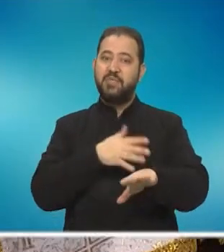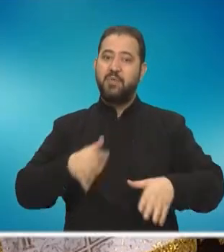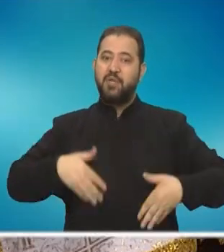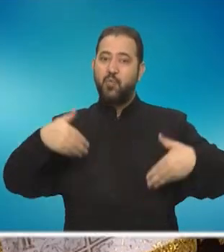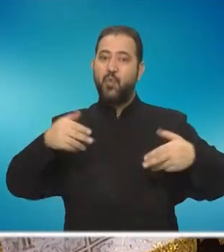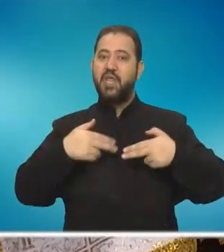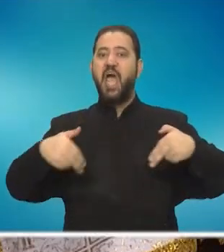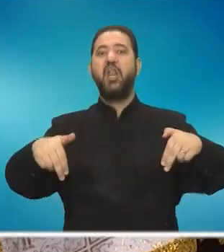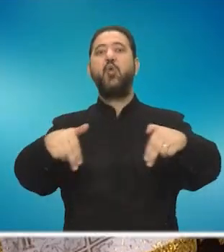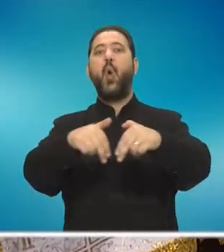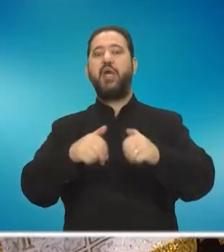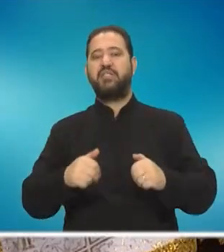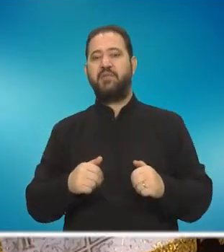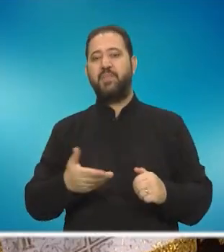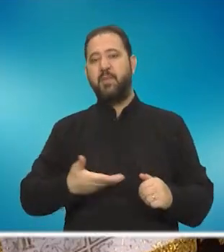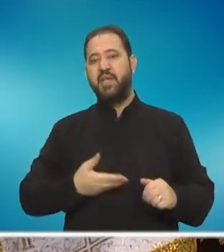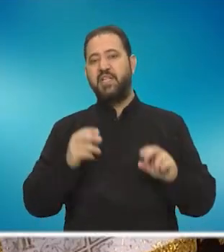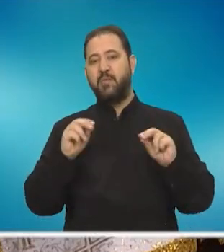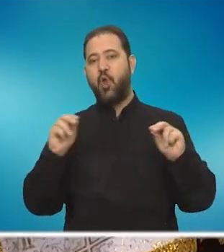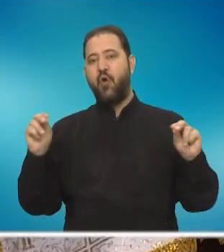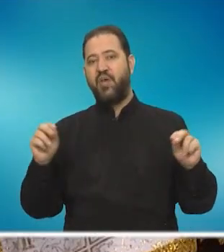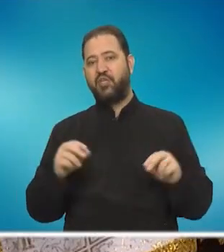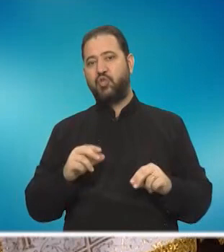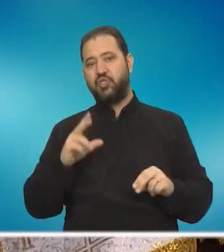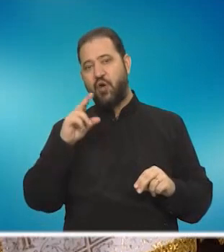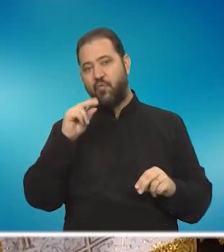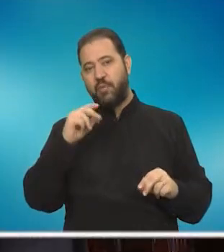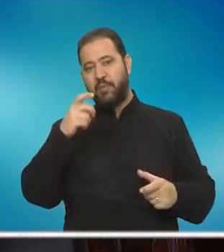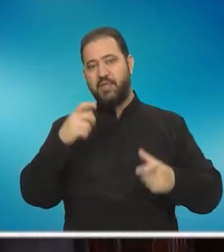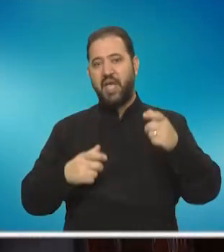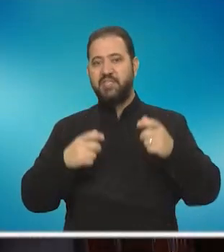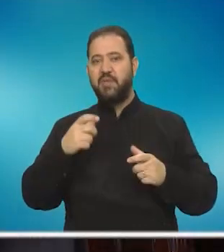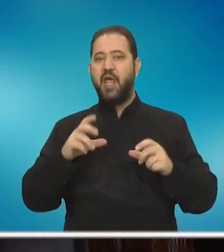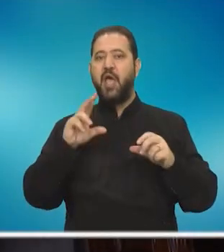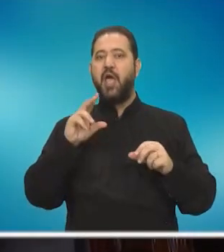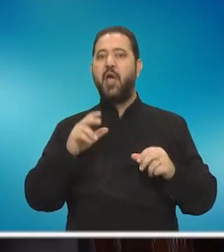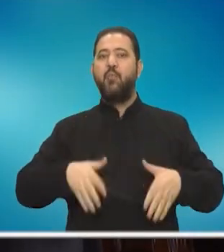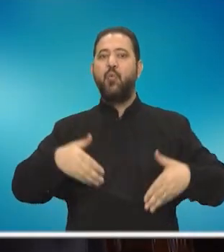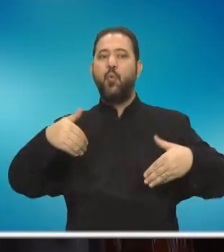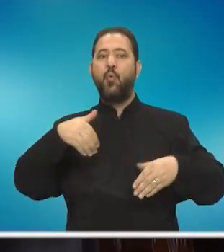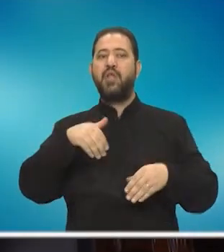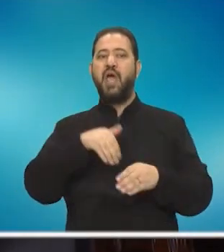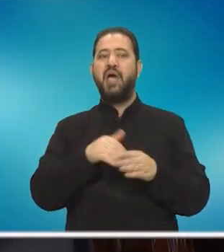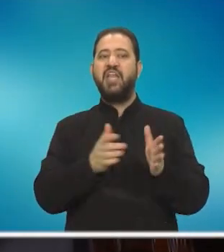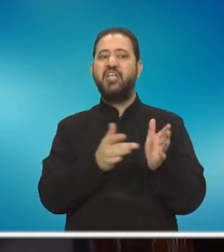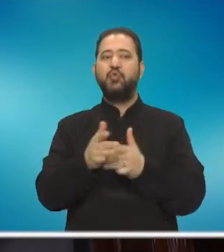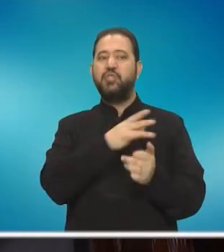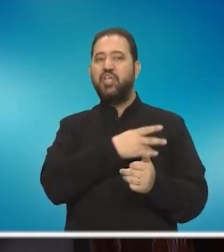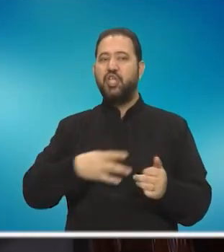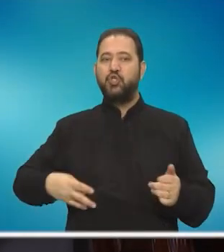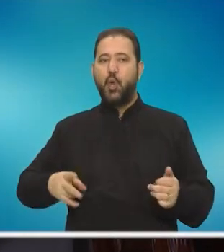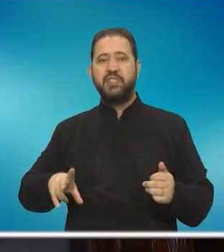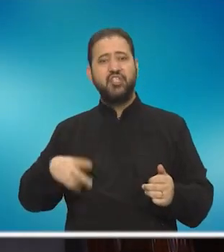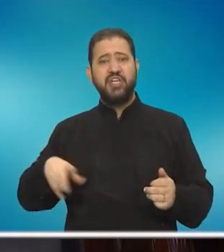bucurie și neapărat noi creștinii vorbim de bucuria în Hristos. Ce particularitate are bucuria în Hristos?